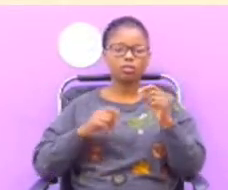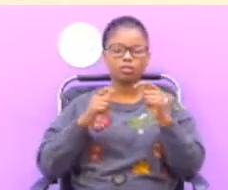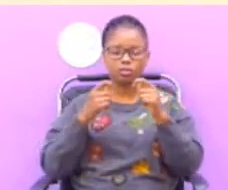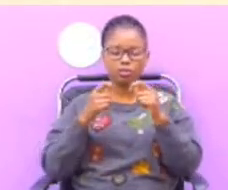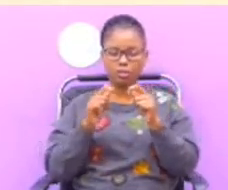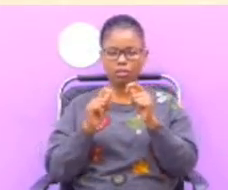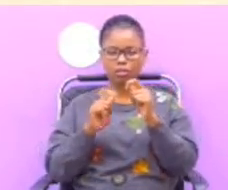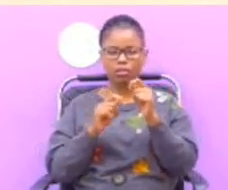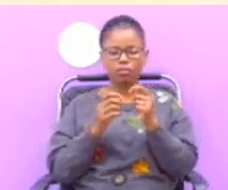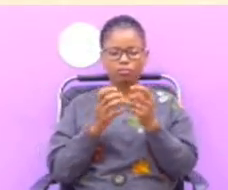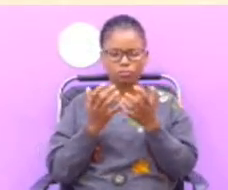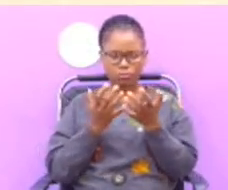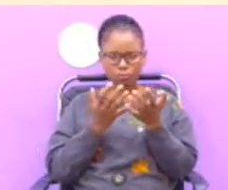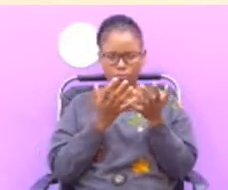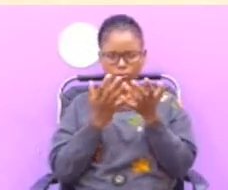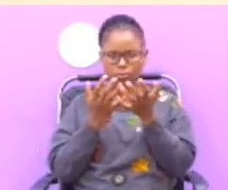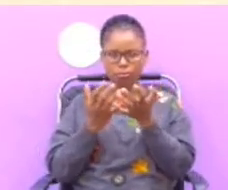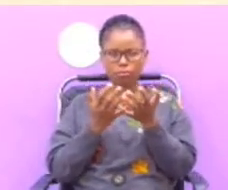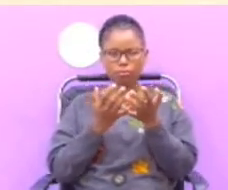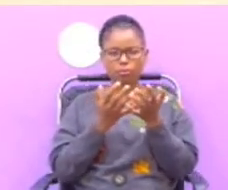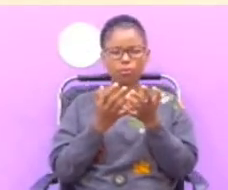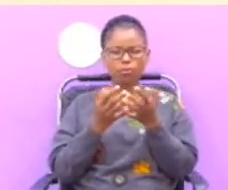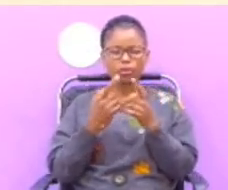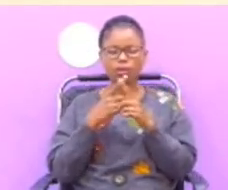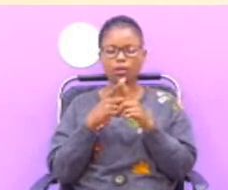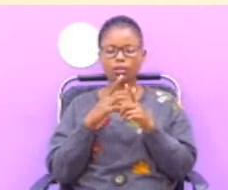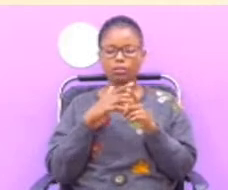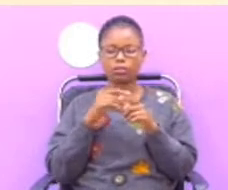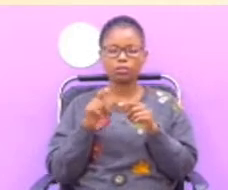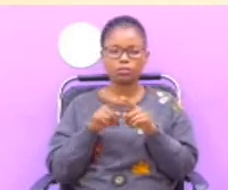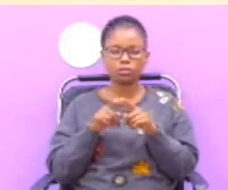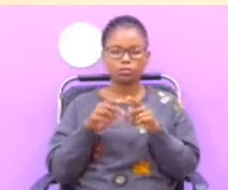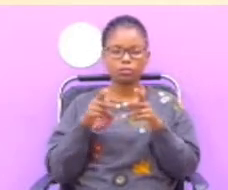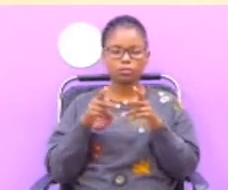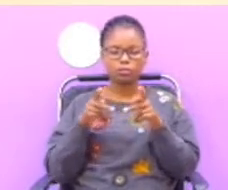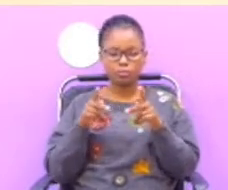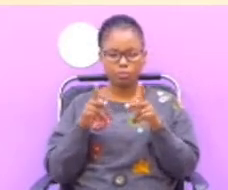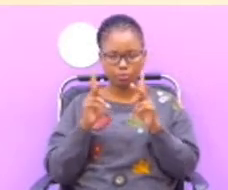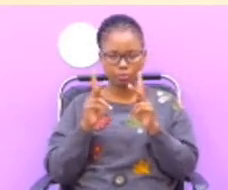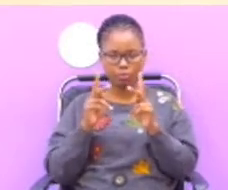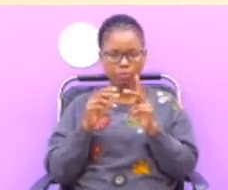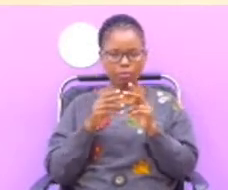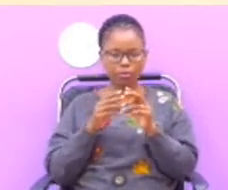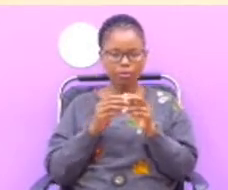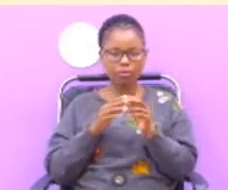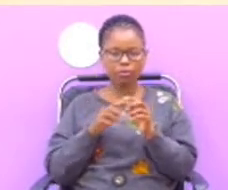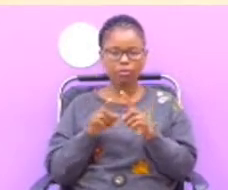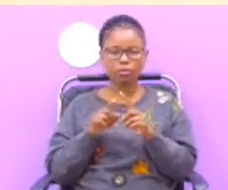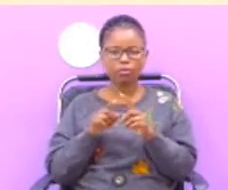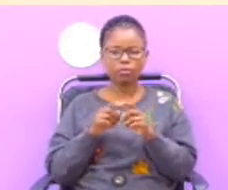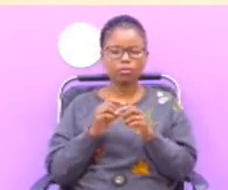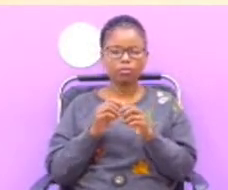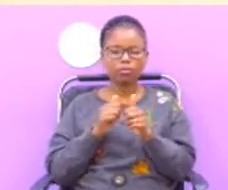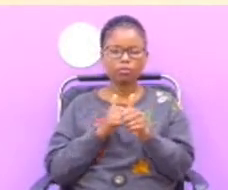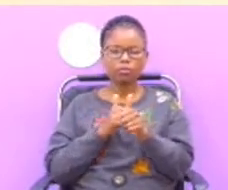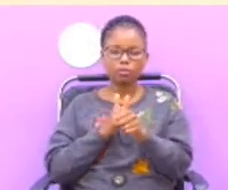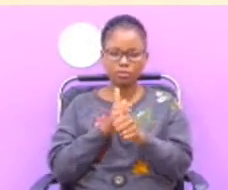mudhunguthirie na Jesu Kristo akiraru twake Saitani ni amuhoire rutha nigetha mudhunguthio tangano uri ethunguthagio